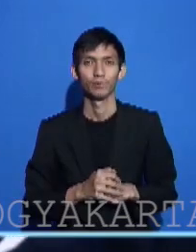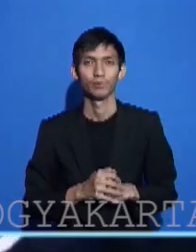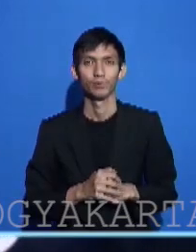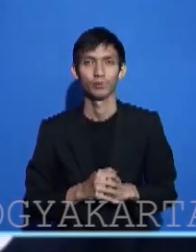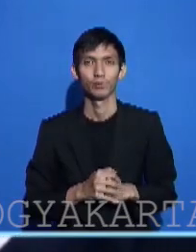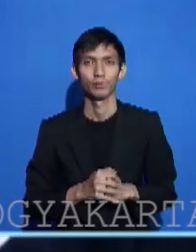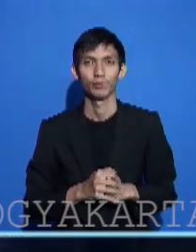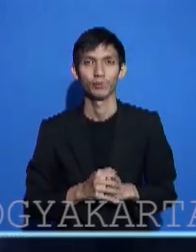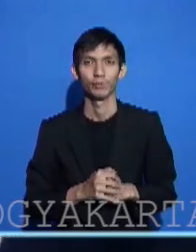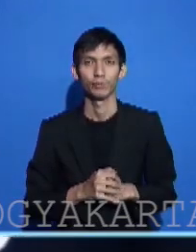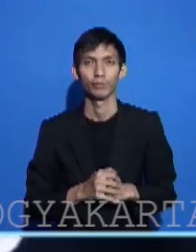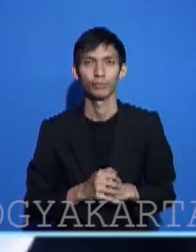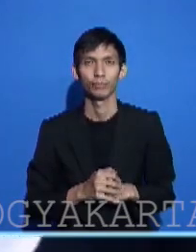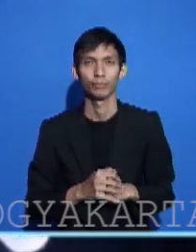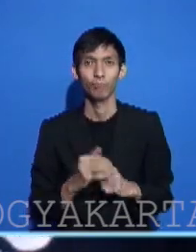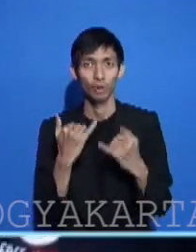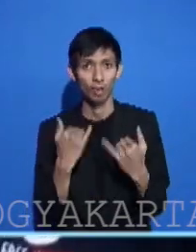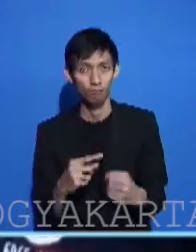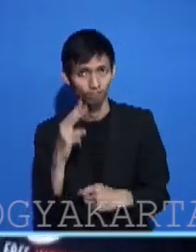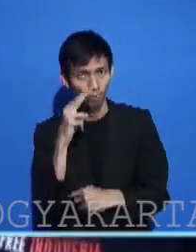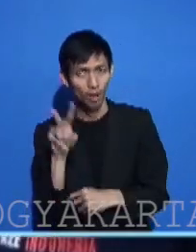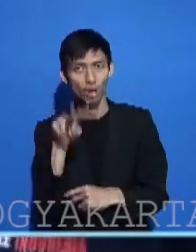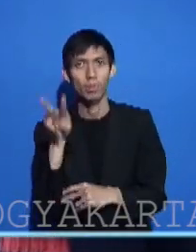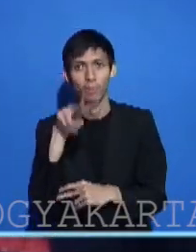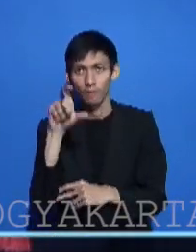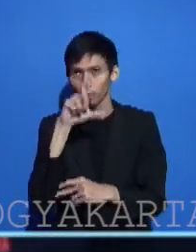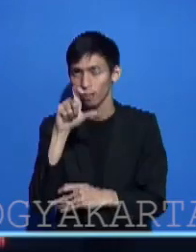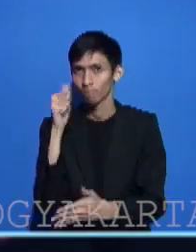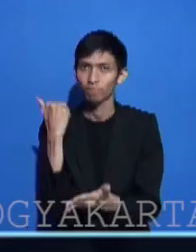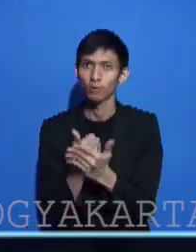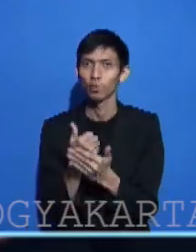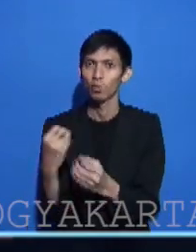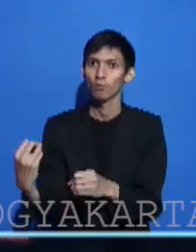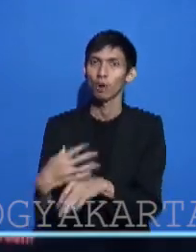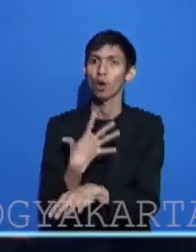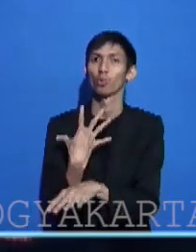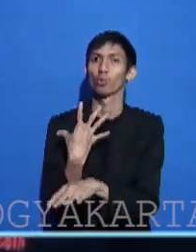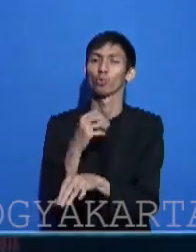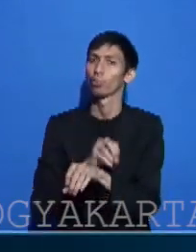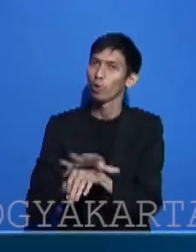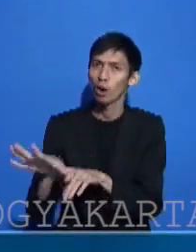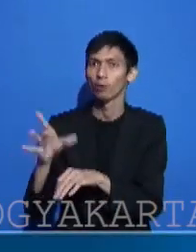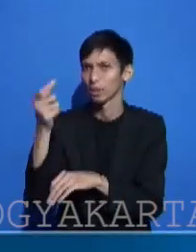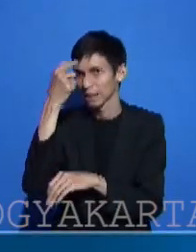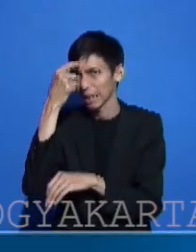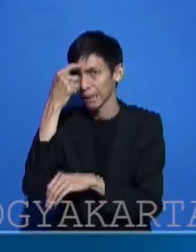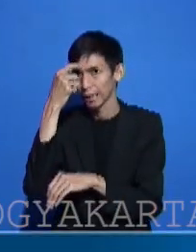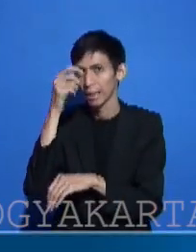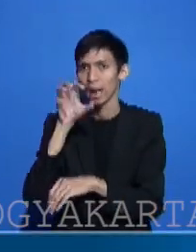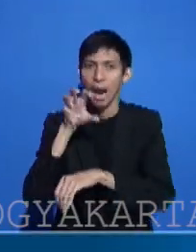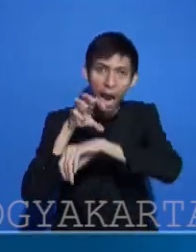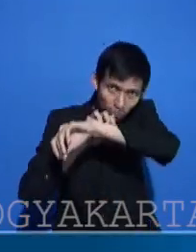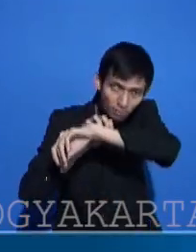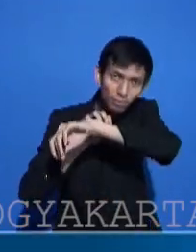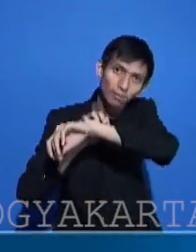menemukan bahwa sangat besar kontribusinya terhadap penyebaran penyakit rabies. Karena tadi kita juga sampaikan berulang kali